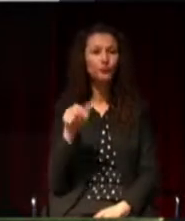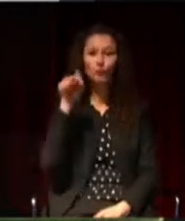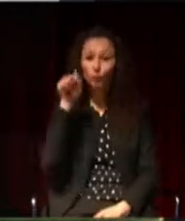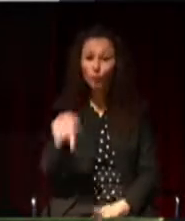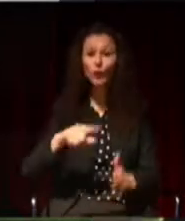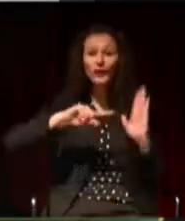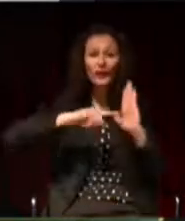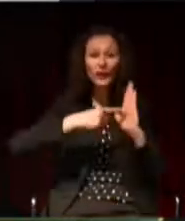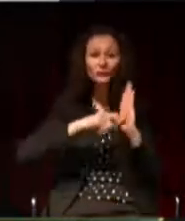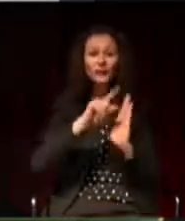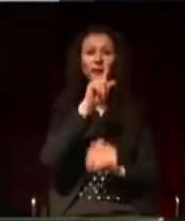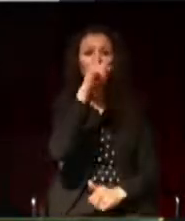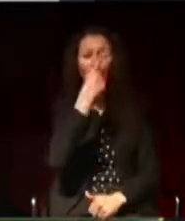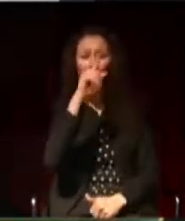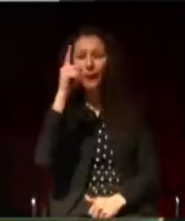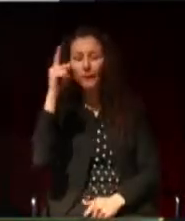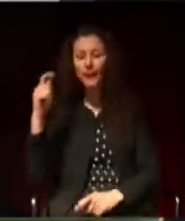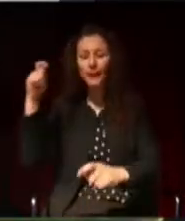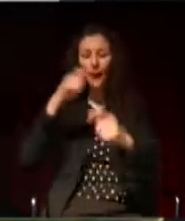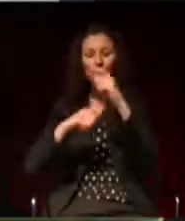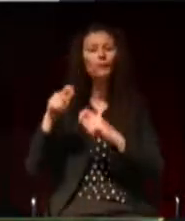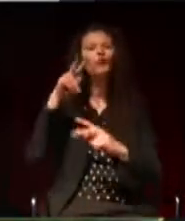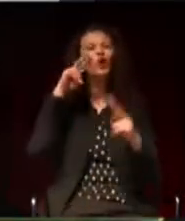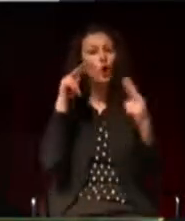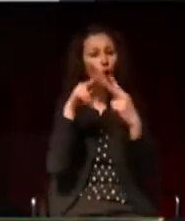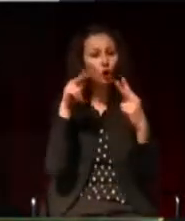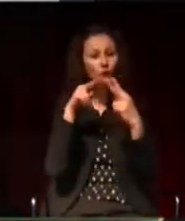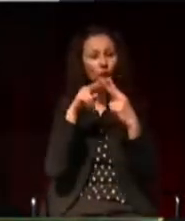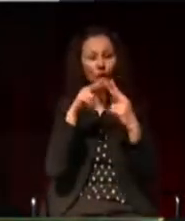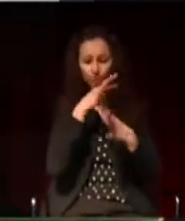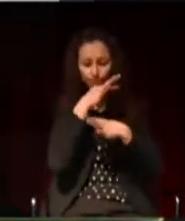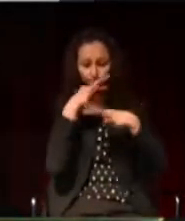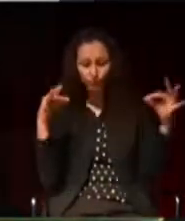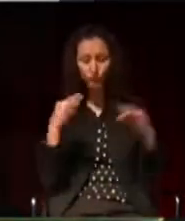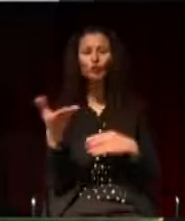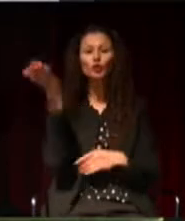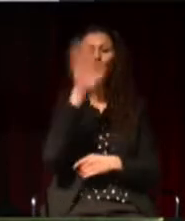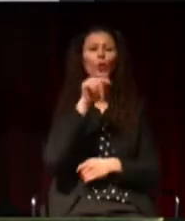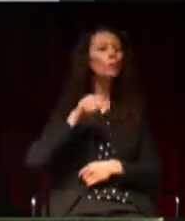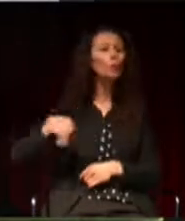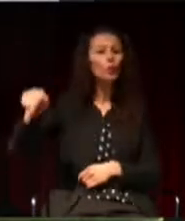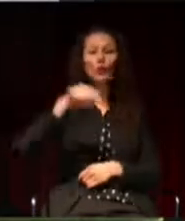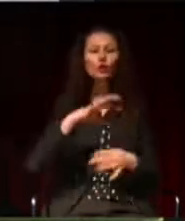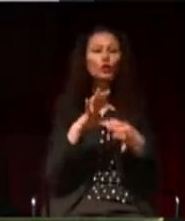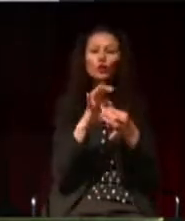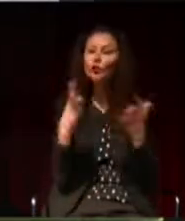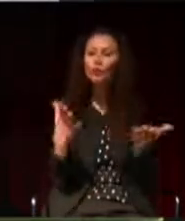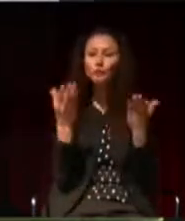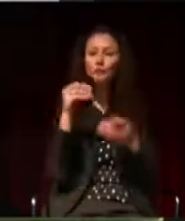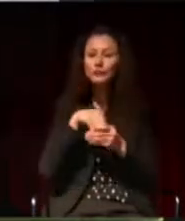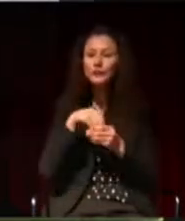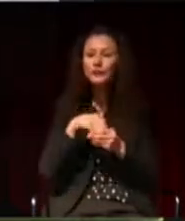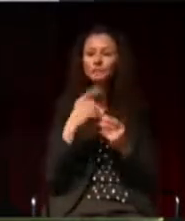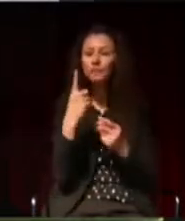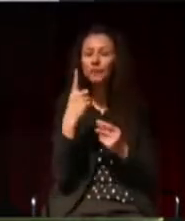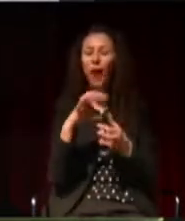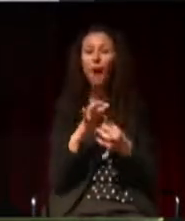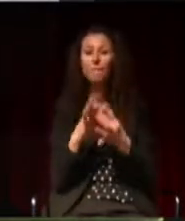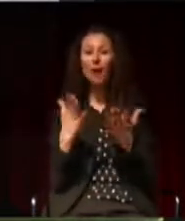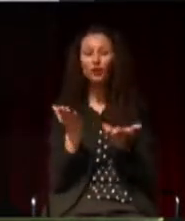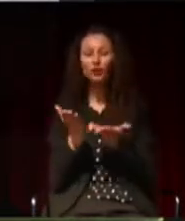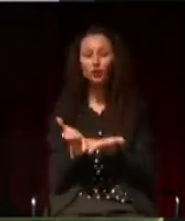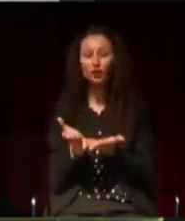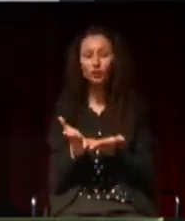Bu tespitleri tek tek yapıp üzerinde görüşmeler sağlandıktan sonra bunların çözümüyle ilgili bir amaç